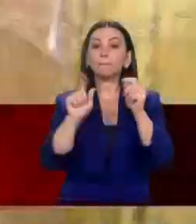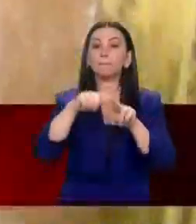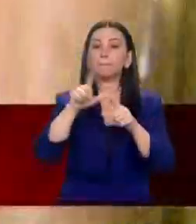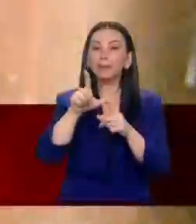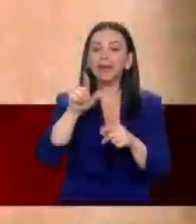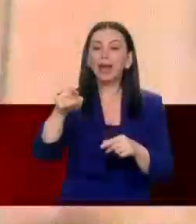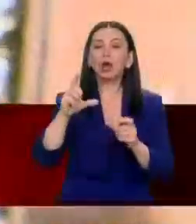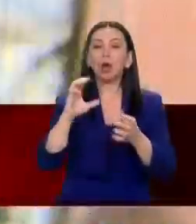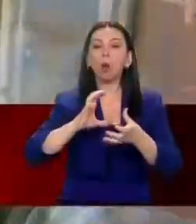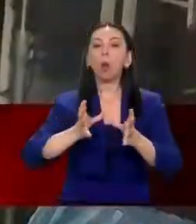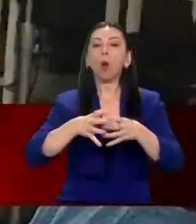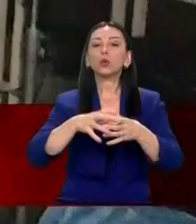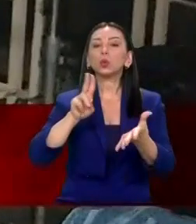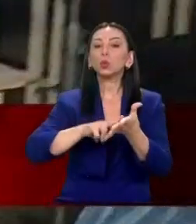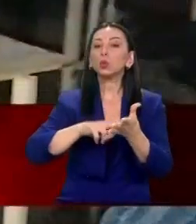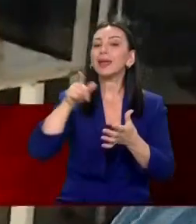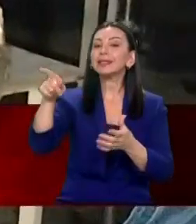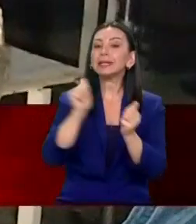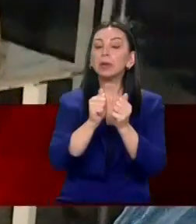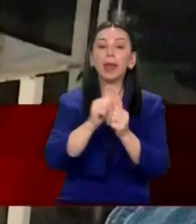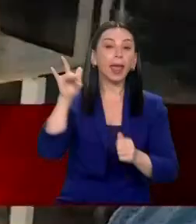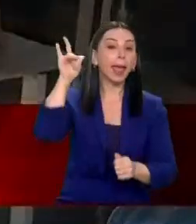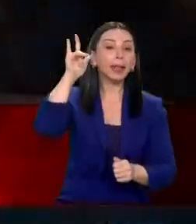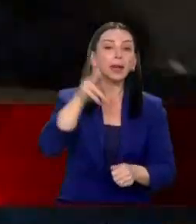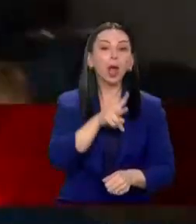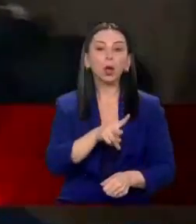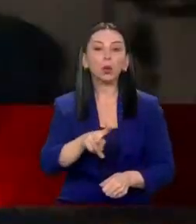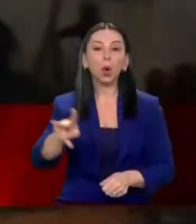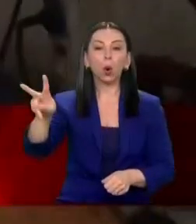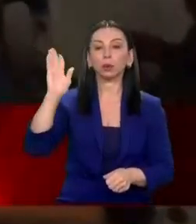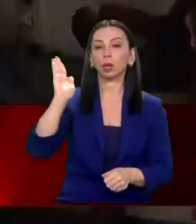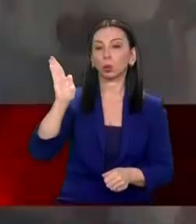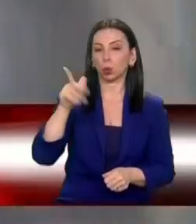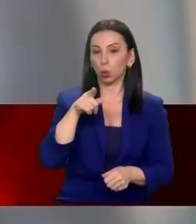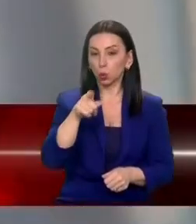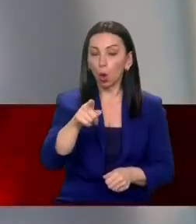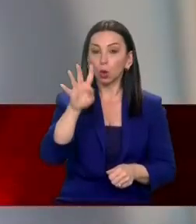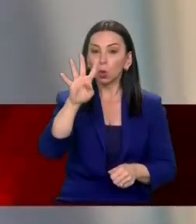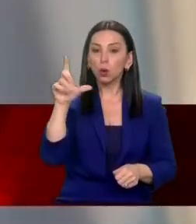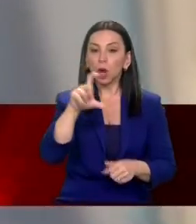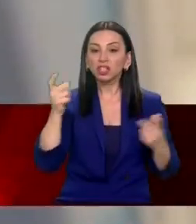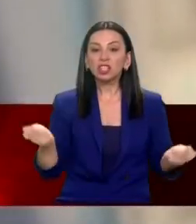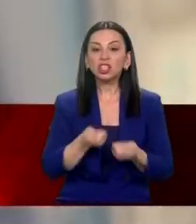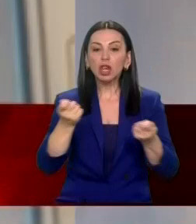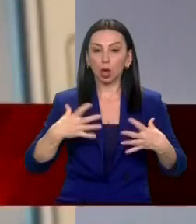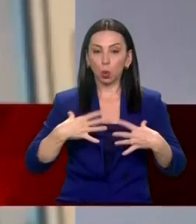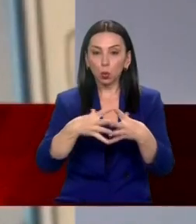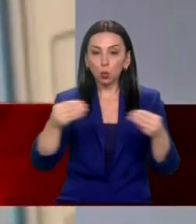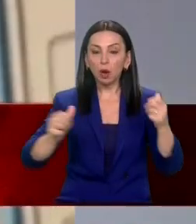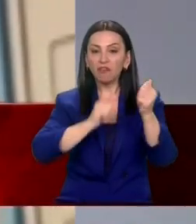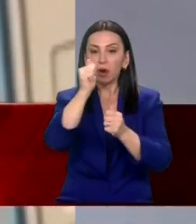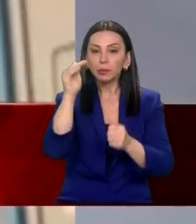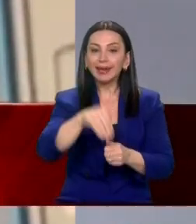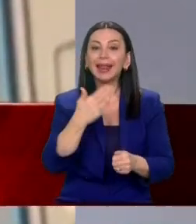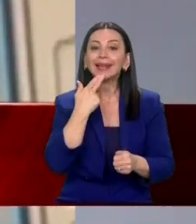insan kaçakçısı Ammar Carkas'la birlikte Edirne'ye doğru yola çıktı. 4 aydır çalıştığı tekstil atölyesine ulaşan